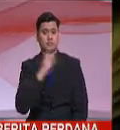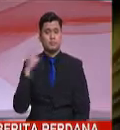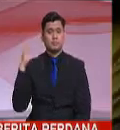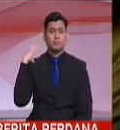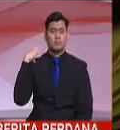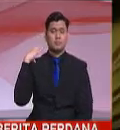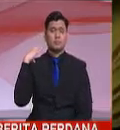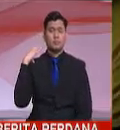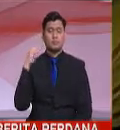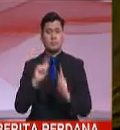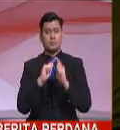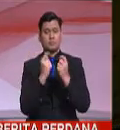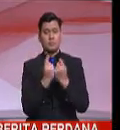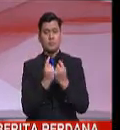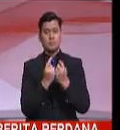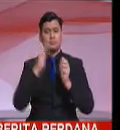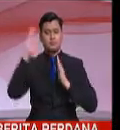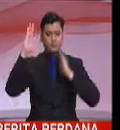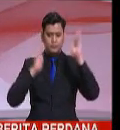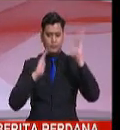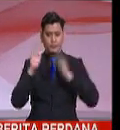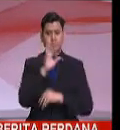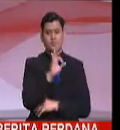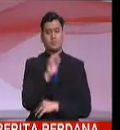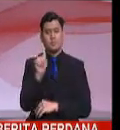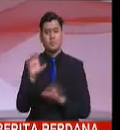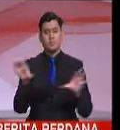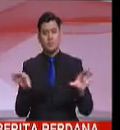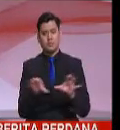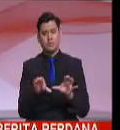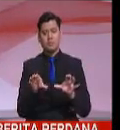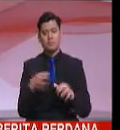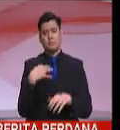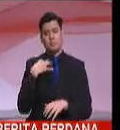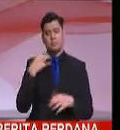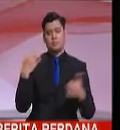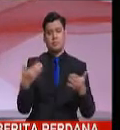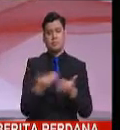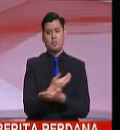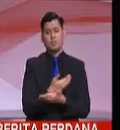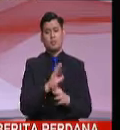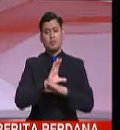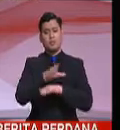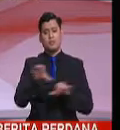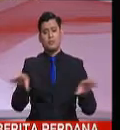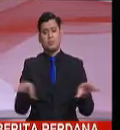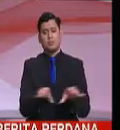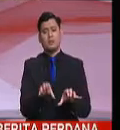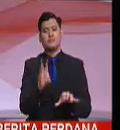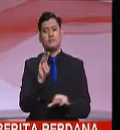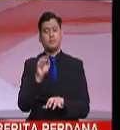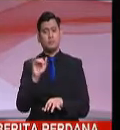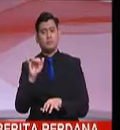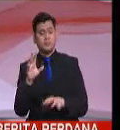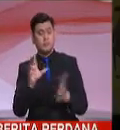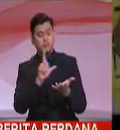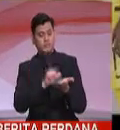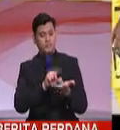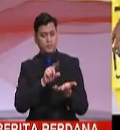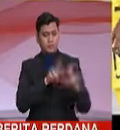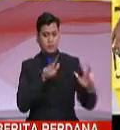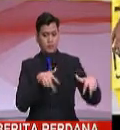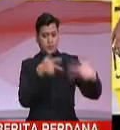Malaya Tan Cheng Ho. Menurut FAM, pelancaran jersi baru ini terpaksa diadakan secara maya memandangkan situasi semasa Perintah